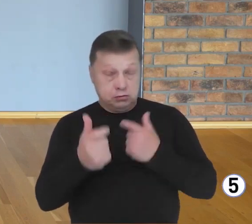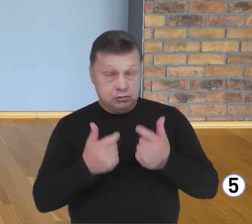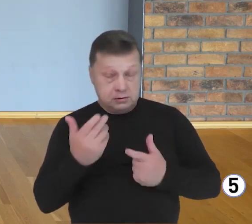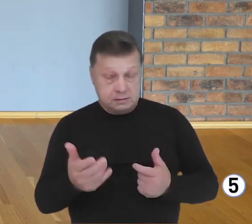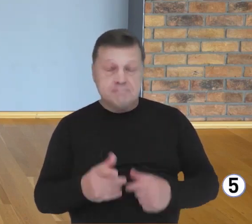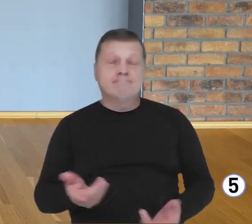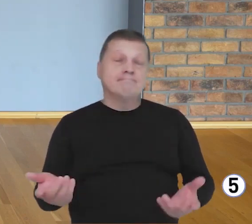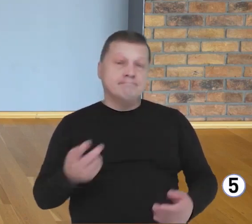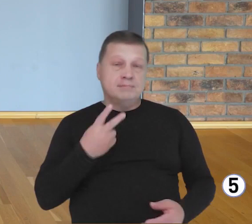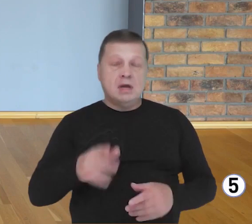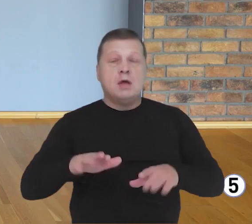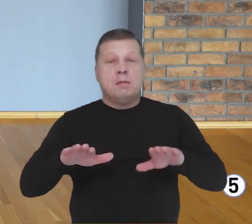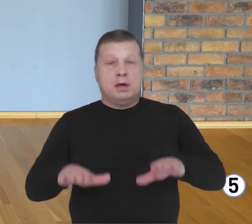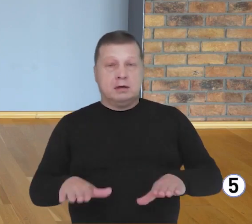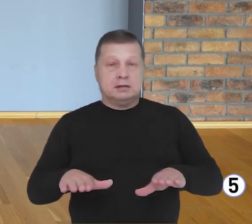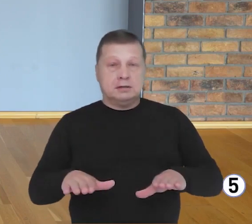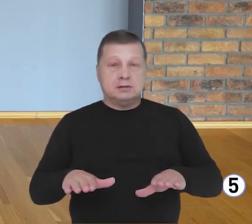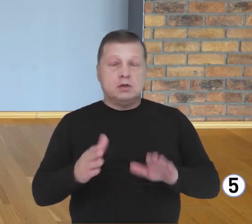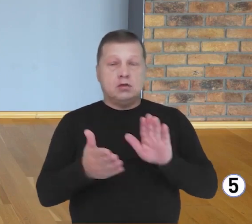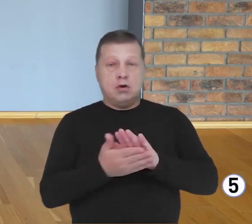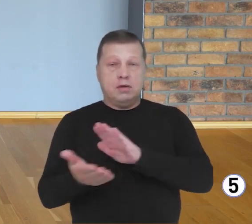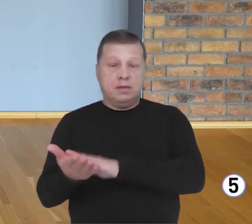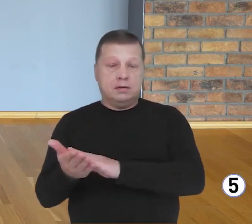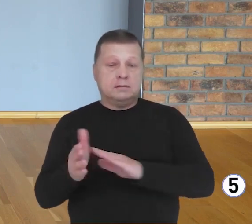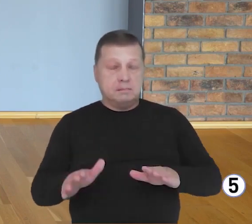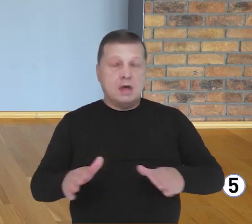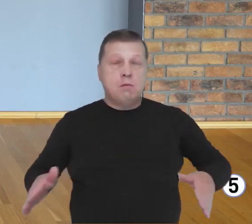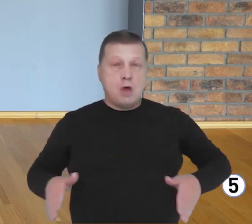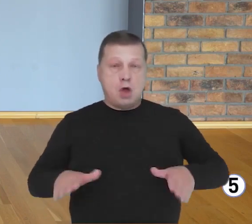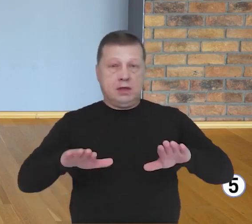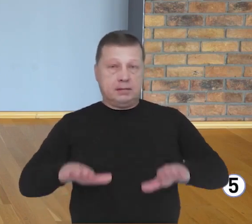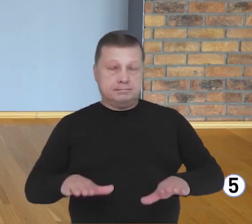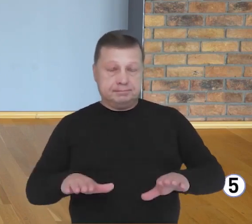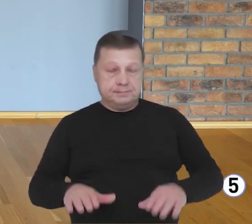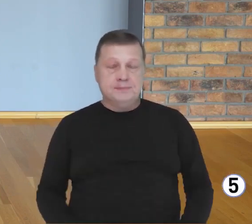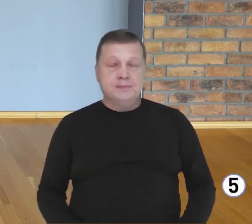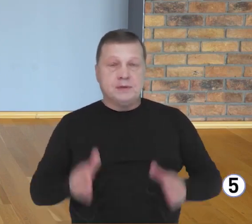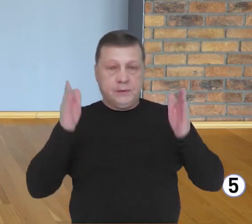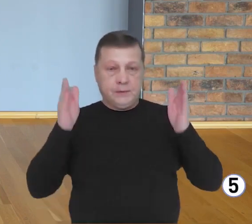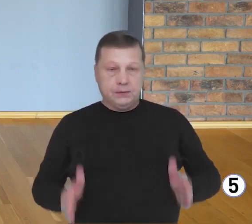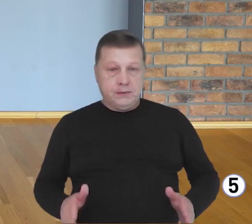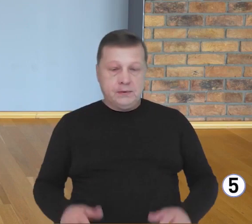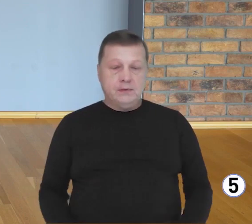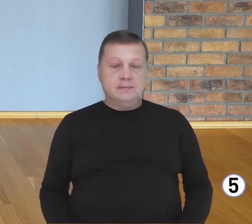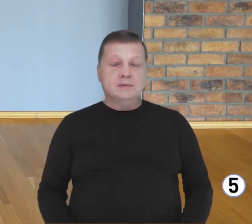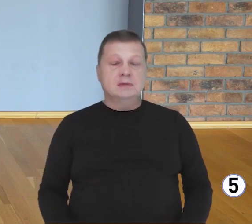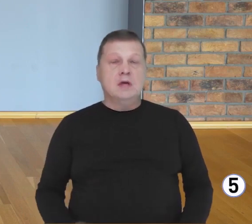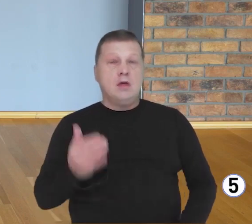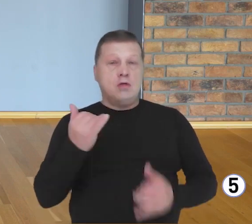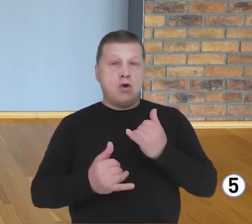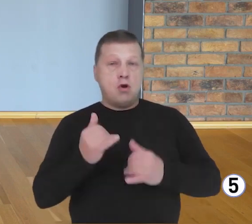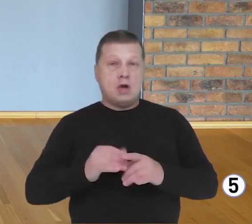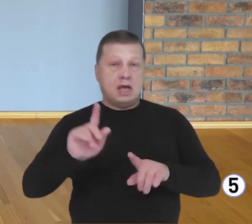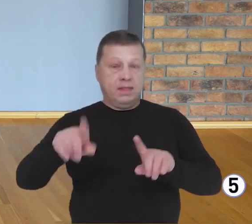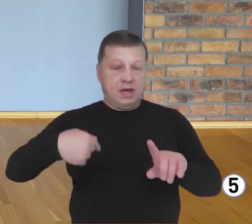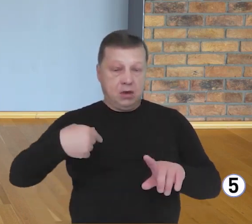to ćwiczenie, znowu musimy przyjąć prawidłową postawę, czyli stopy ustawiamy na szerokość bioder i teraz odstawiamy